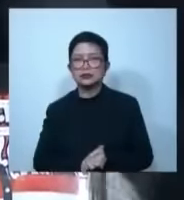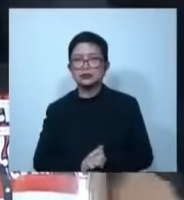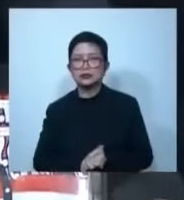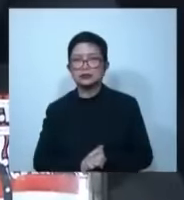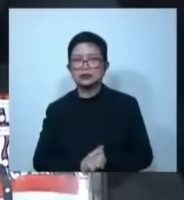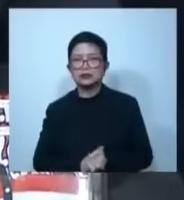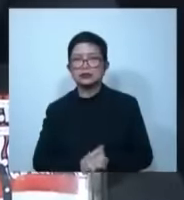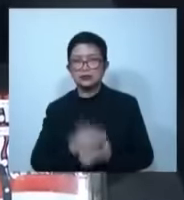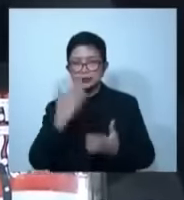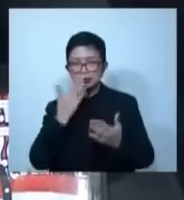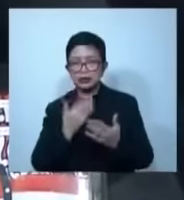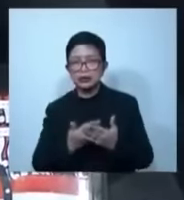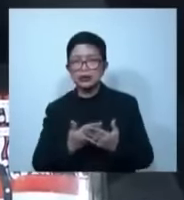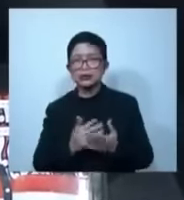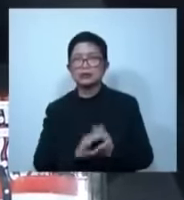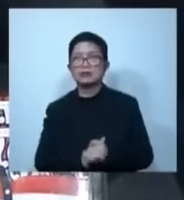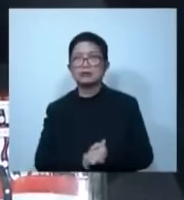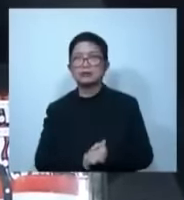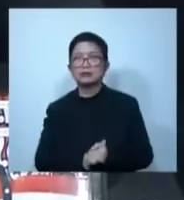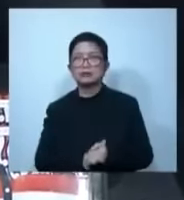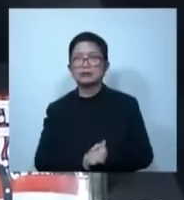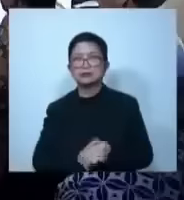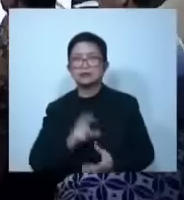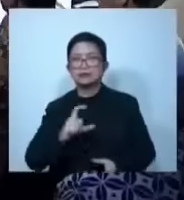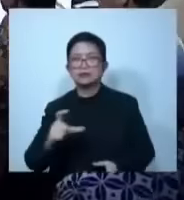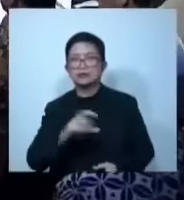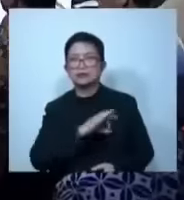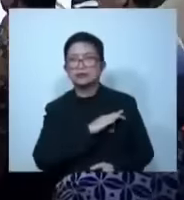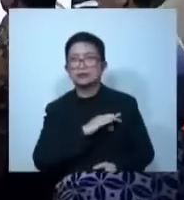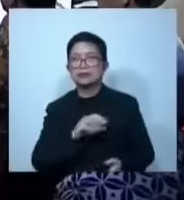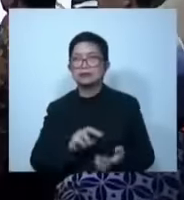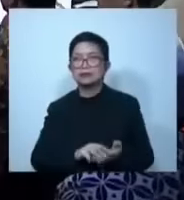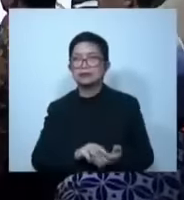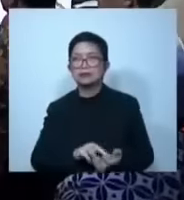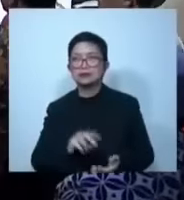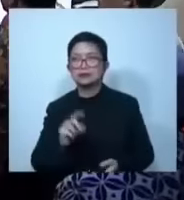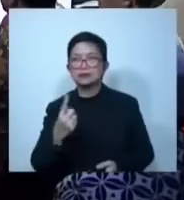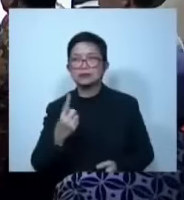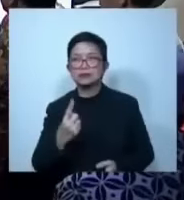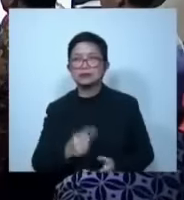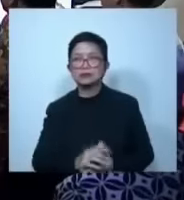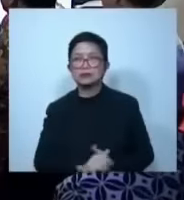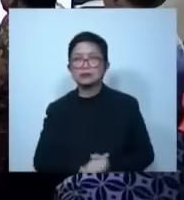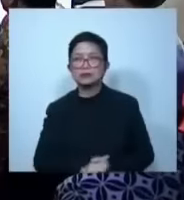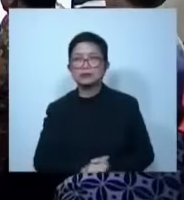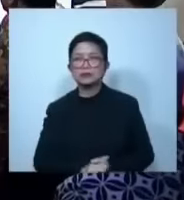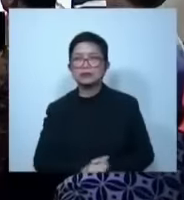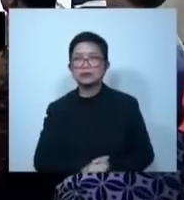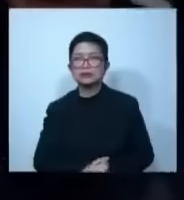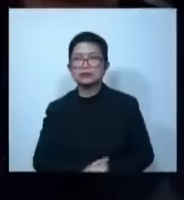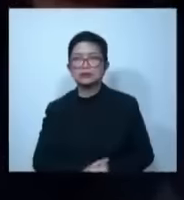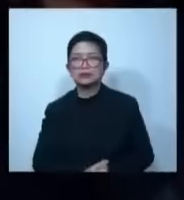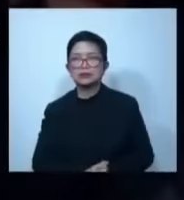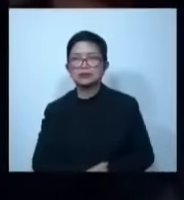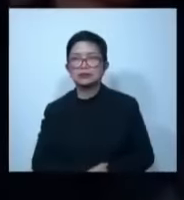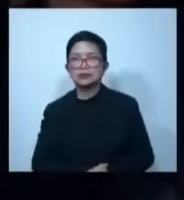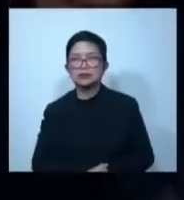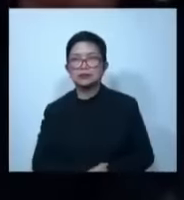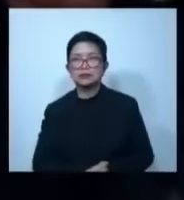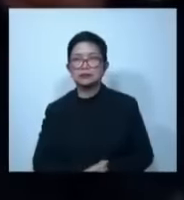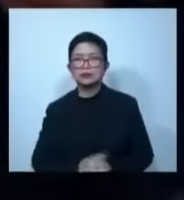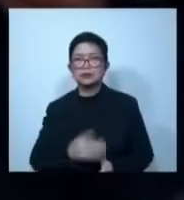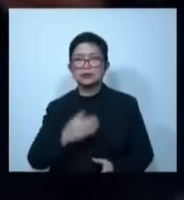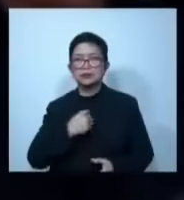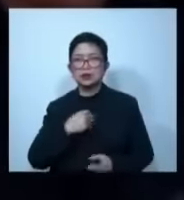terima kasih. Ya, kami persilakan kepada calon presiden nomor urut 1. Waktu Anda 1 menit, Bapak. Ya, jadi ketika